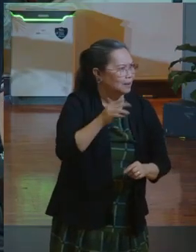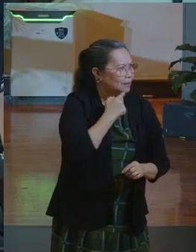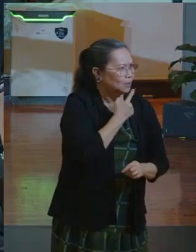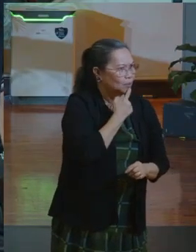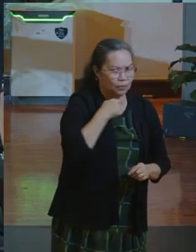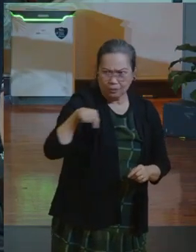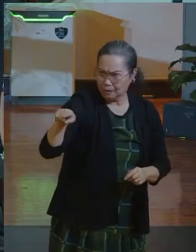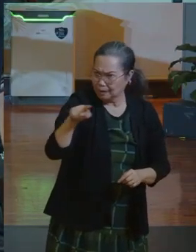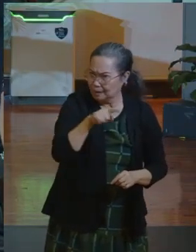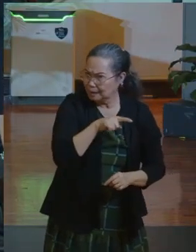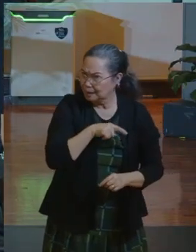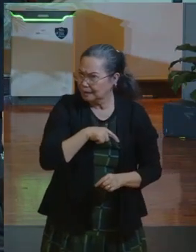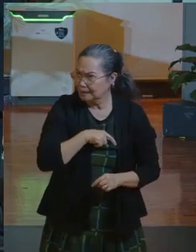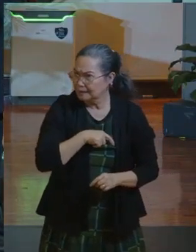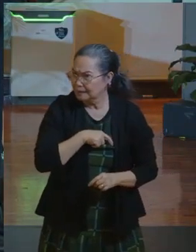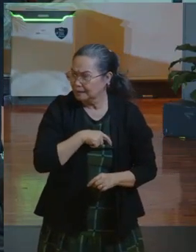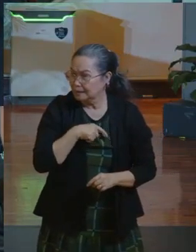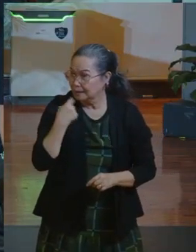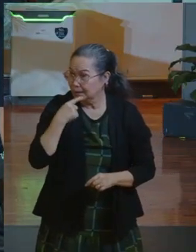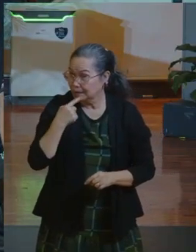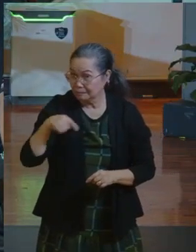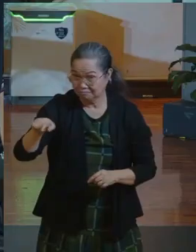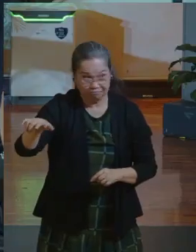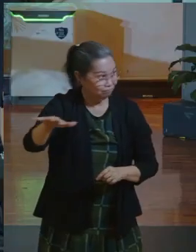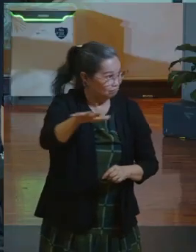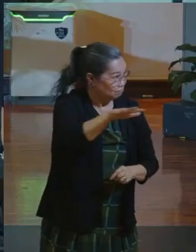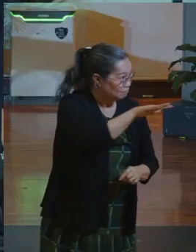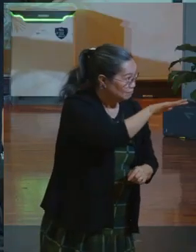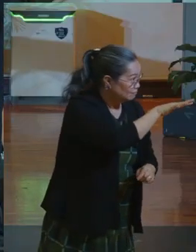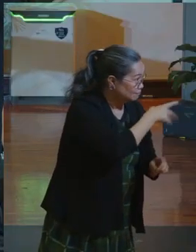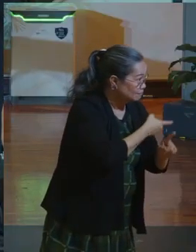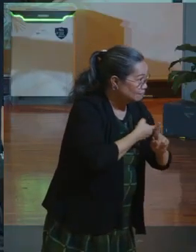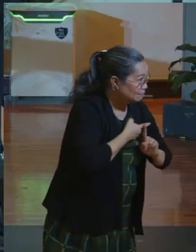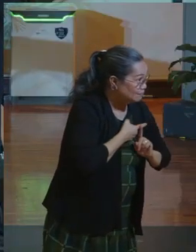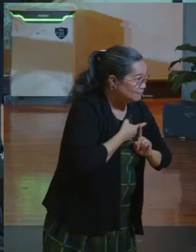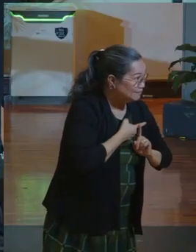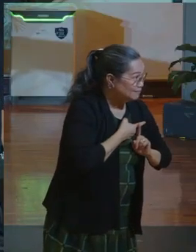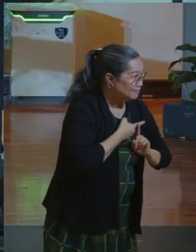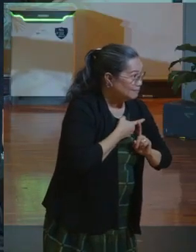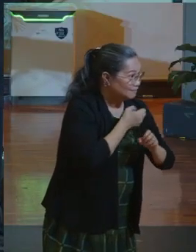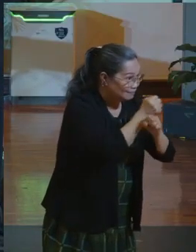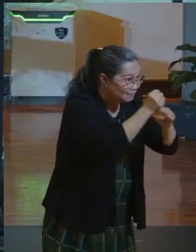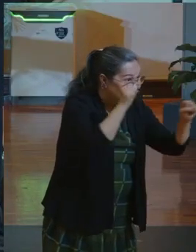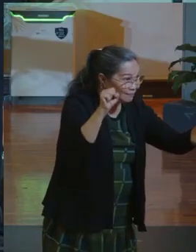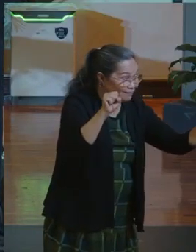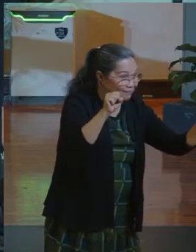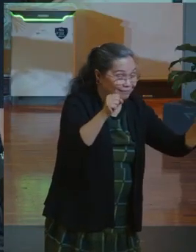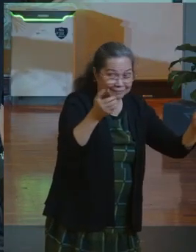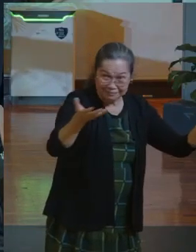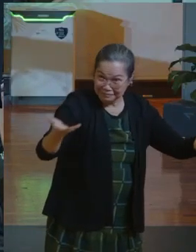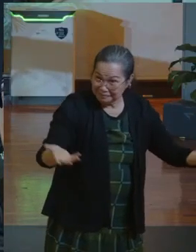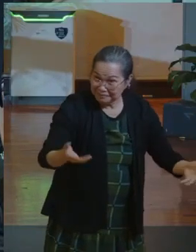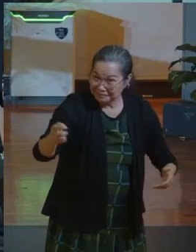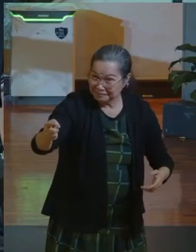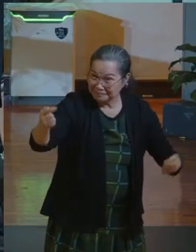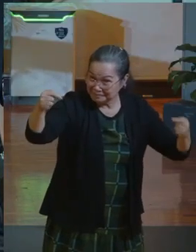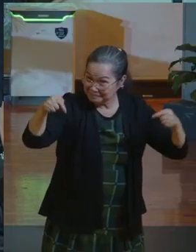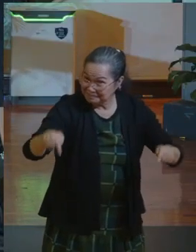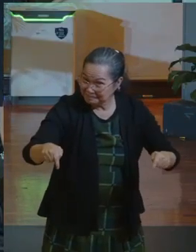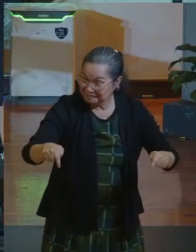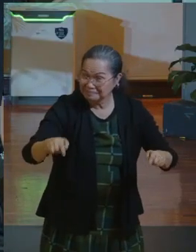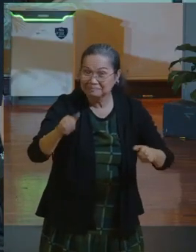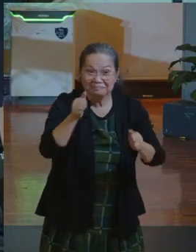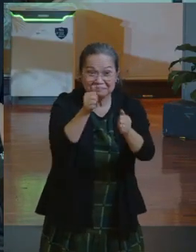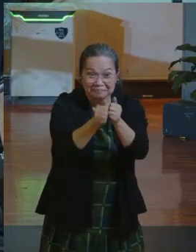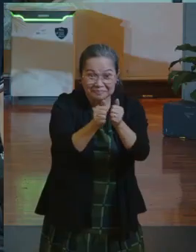sa atin? Di ba tayong lahat? Di ba kaya kayo naririto?